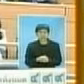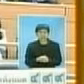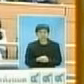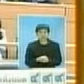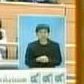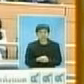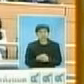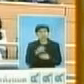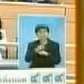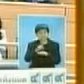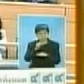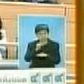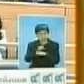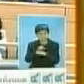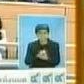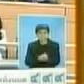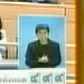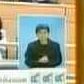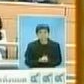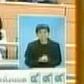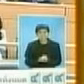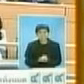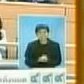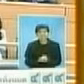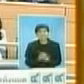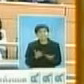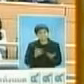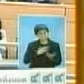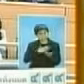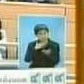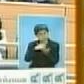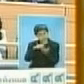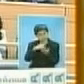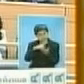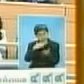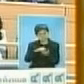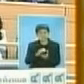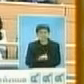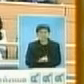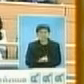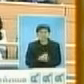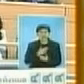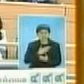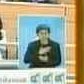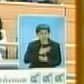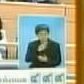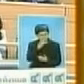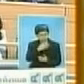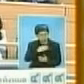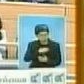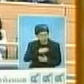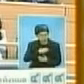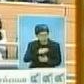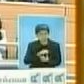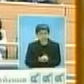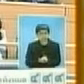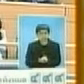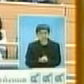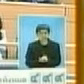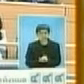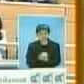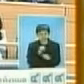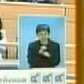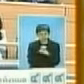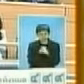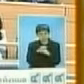ยังคิดแต่เรื่องทักษิณอยู่ครับคือบรรยากาศมันก็เลยเป็นแบบคือคือเมื่อวานถ้าเป็นคะแนนเสียงเนี่ยเพื่อไทยได้คะแนนอืคือคือถ้าเมื่อวานเนี่ย